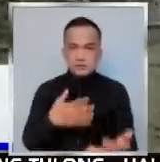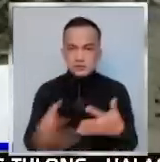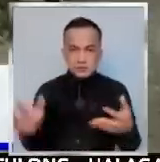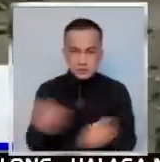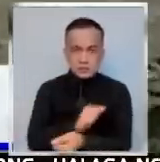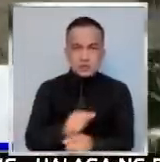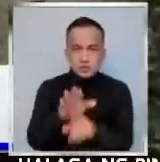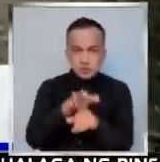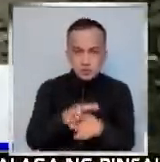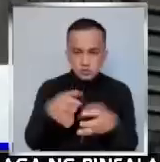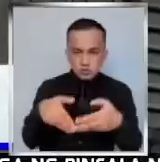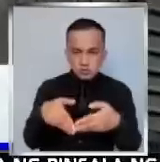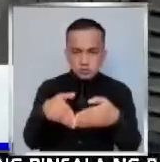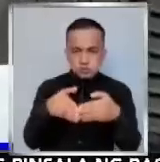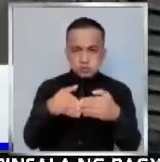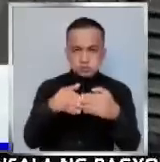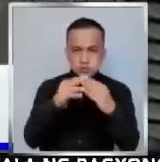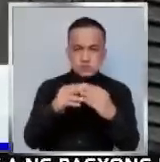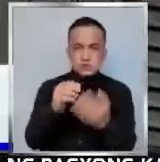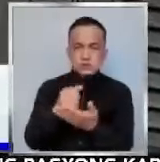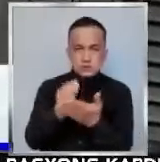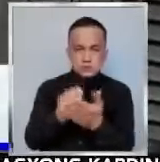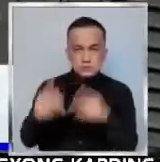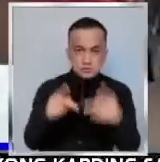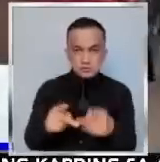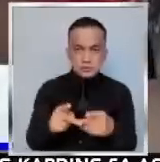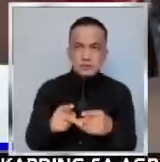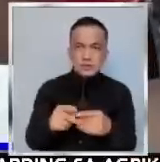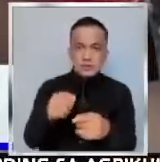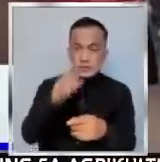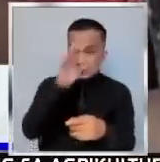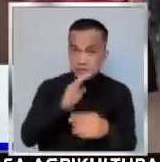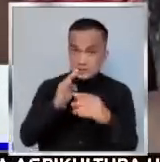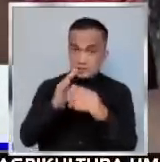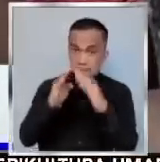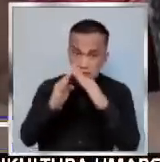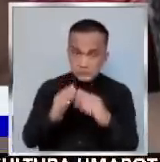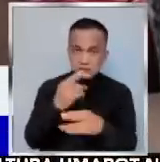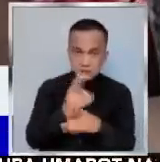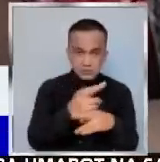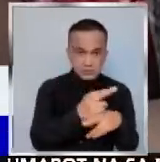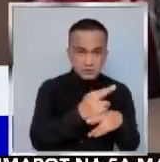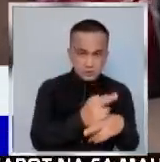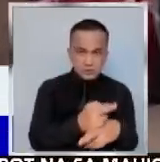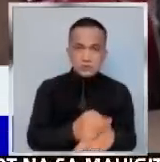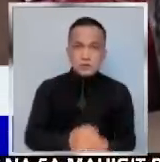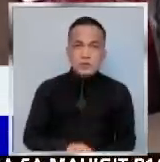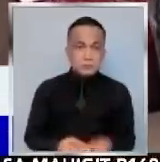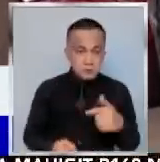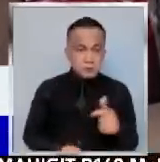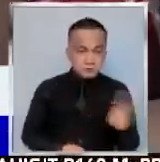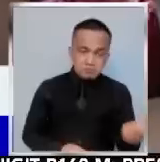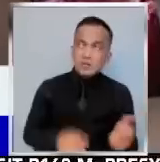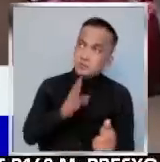ang ilang taga-Burdeos. Kinukumpuni na rin ang mga nasirang bahay. Tulong-tulong naman dito ang mga tao. Halimbawa, may